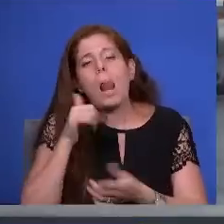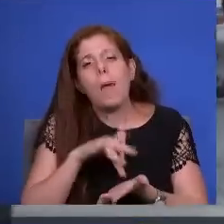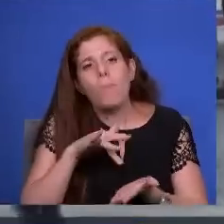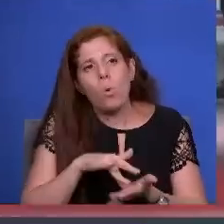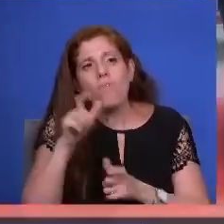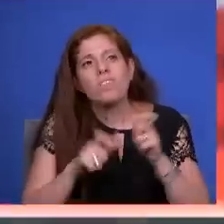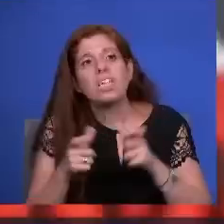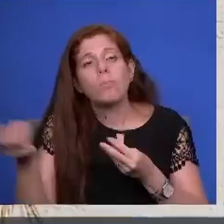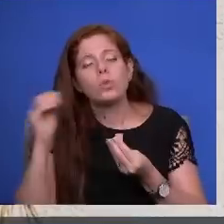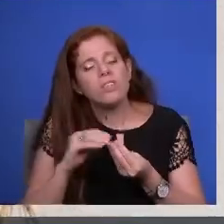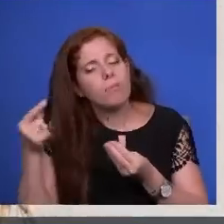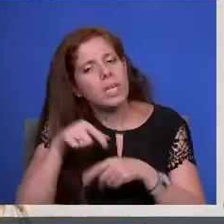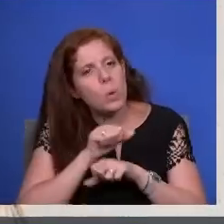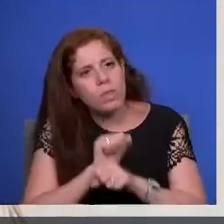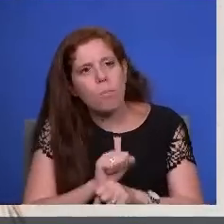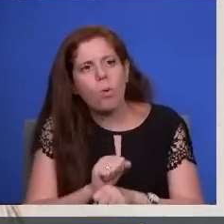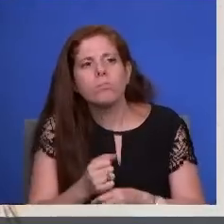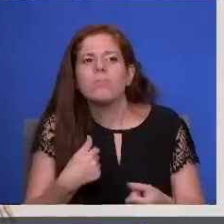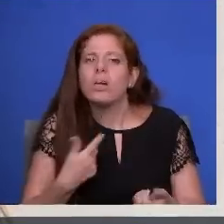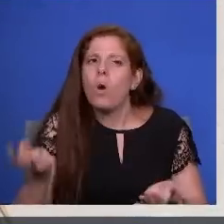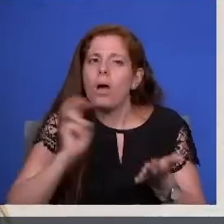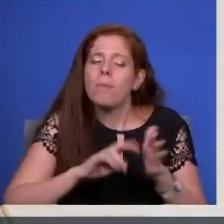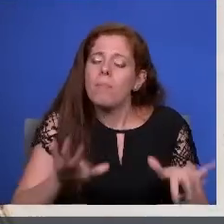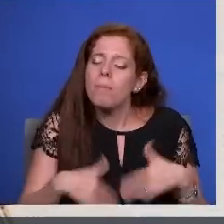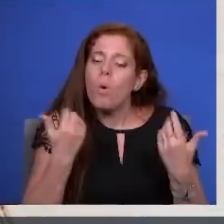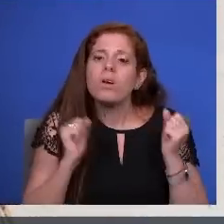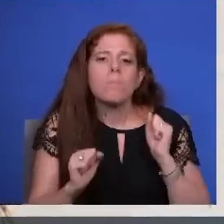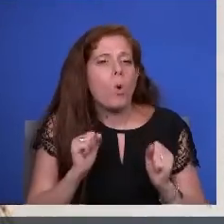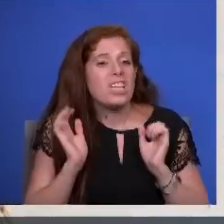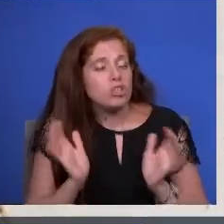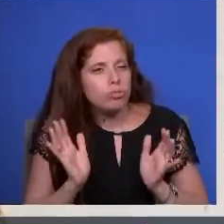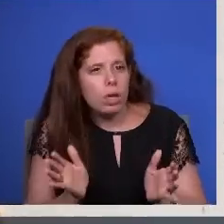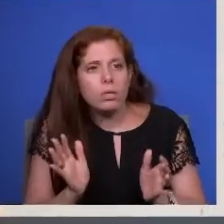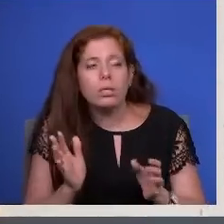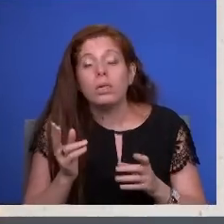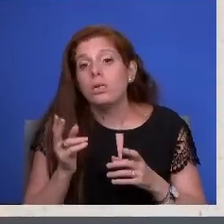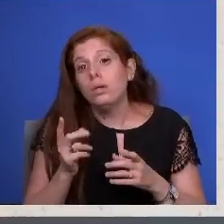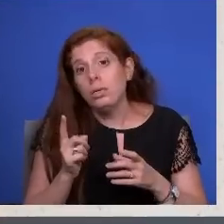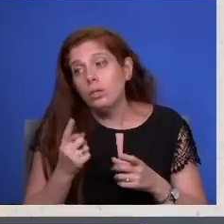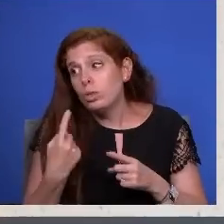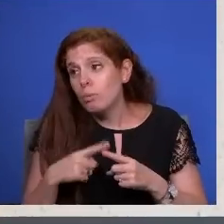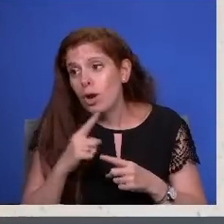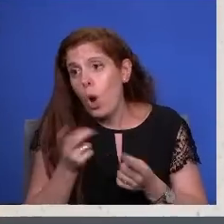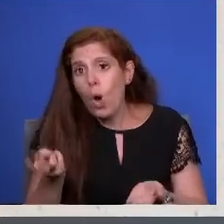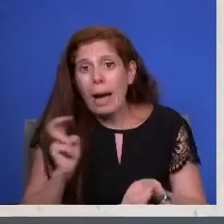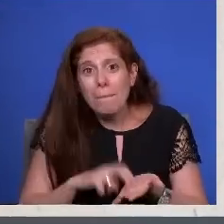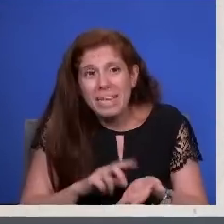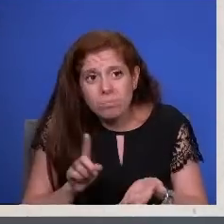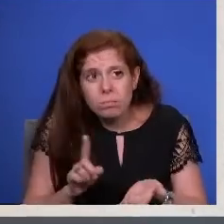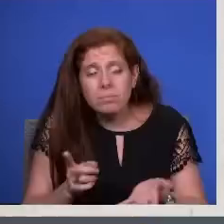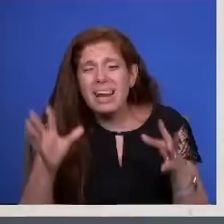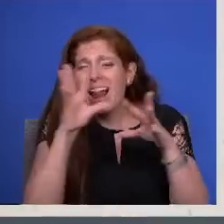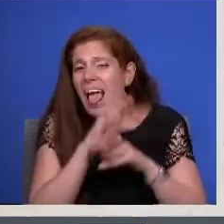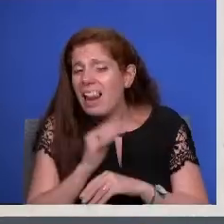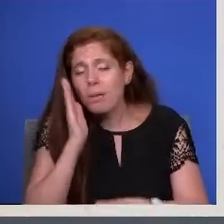הגיעו לחזק. אנחנו קיימים לבוקר מאוד מאוד קשה. יותר מדויק, לא כל כך קמים, לילה בלי הרבה